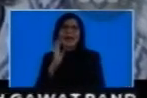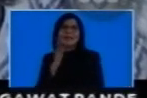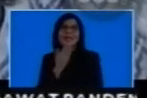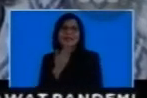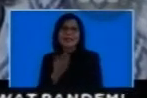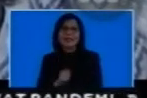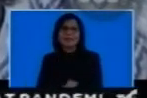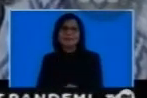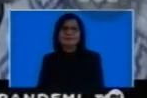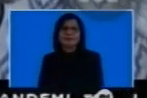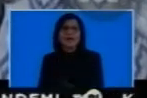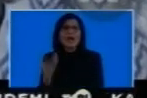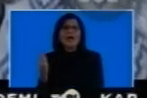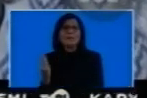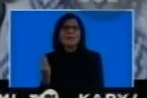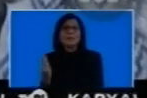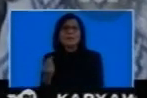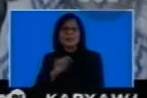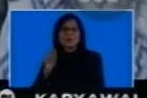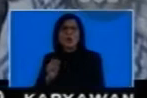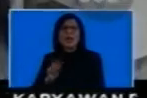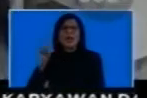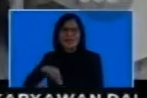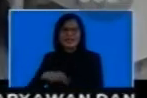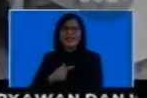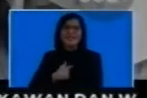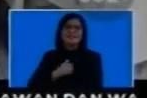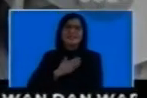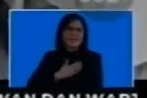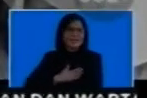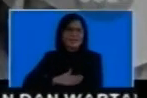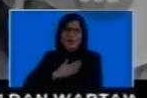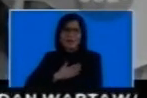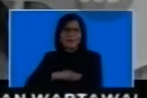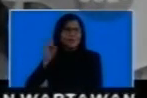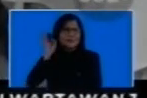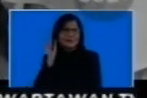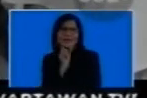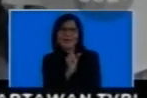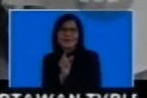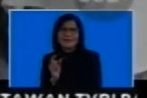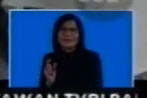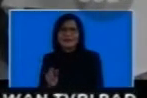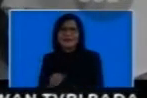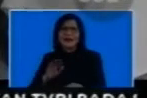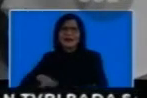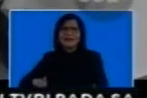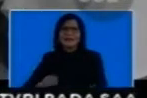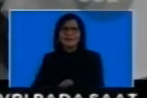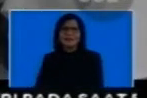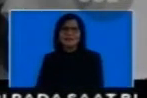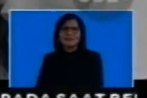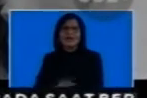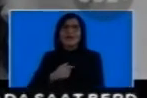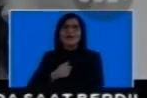Bahkan ada yang bertanya, "Ibu, kapan kita masuk sekolah?" Saya terharu sekali mendengar kata-kata yang dilontarkan oleh anak-anak